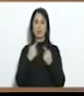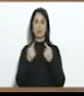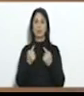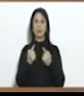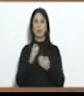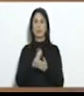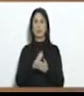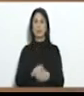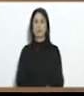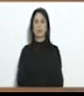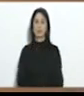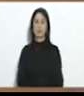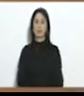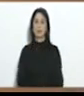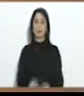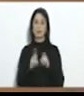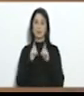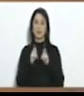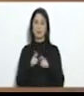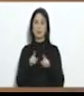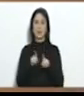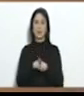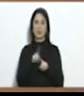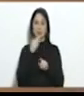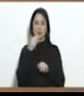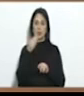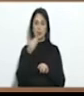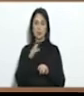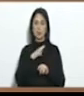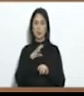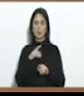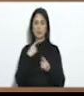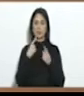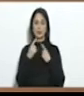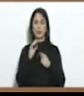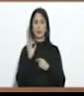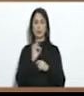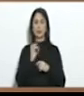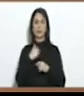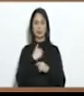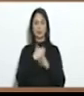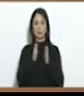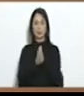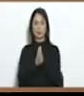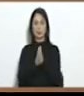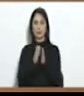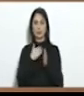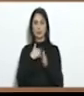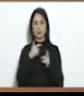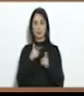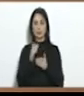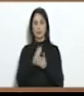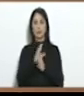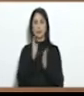არის. დამეთანხმებით და ასევე თქვენ მოხსენებაში იყო ამაზე საუბარი. მე მინდა გთხოვოთ და ჩვენს ზათავად